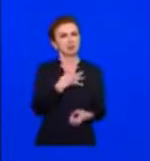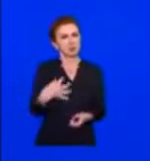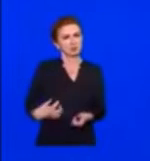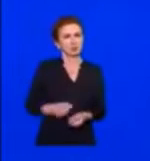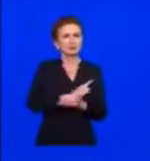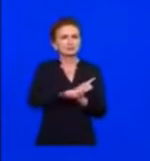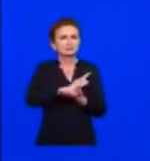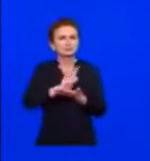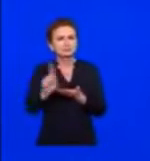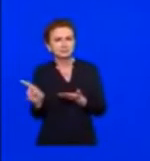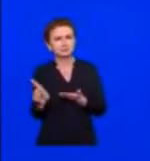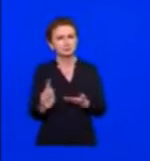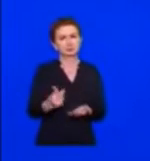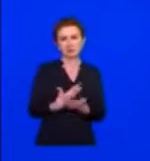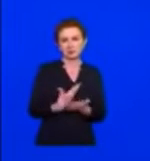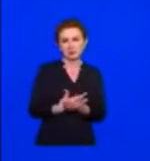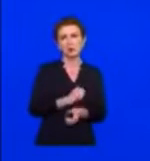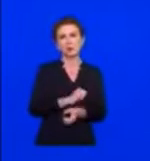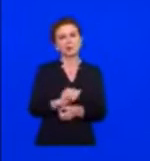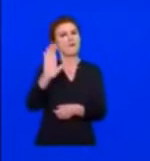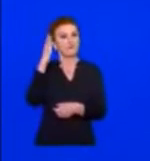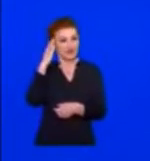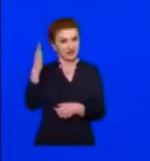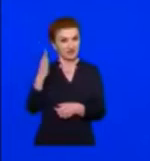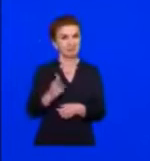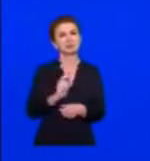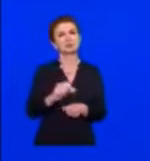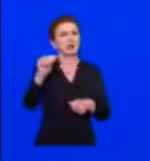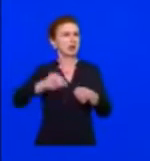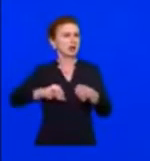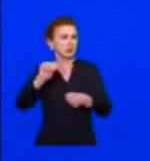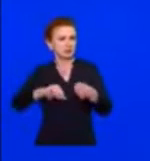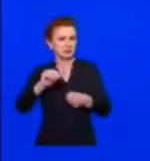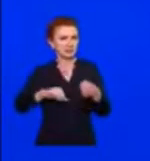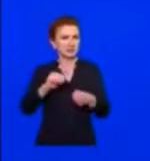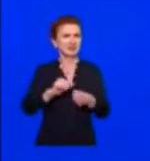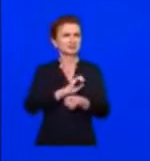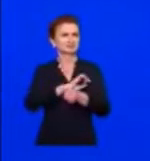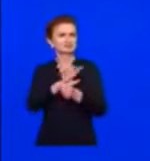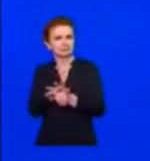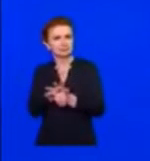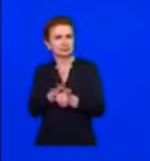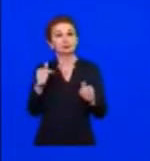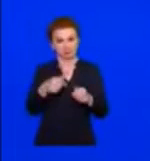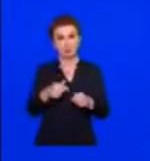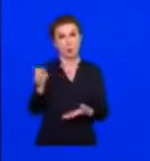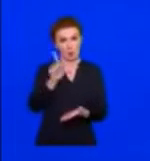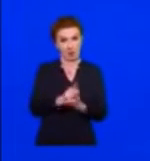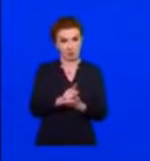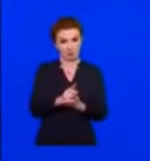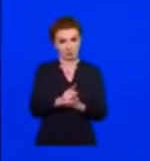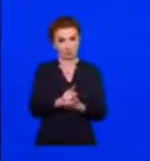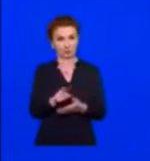tempa, ponieważ jesteśmy przekonani, że pewną kontrolę nad koronawirusem przejęliśmy, ale na